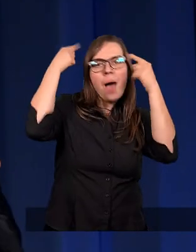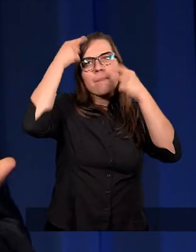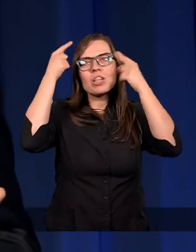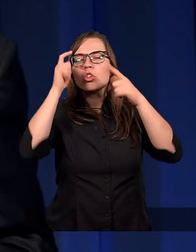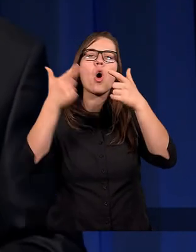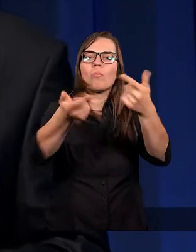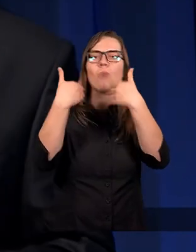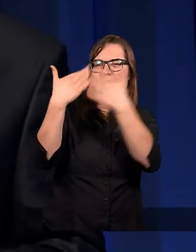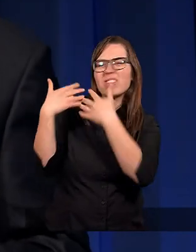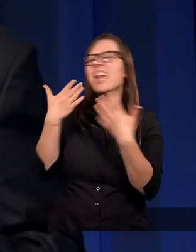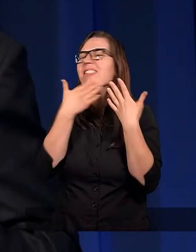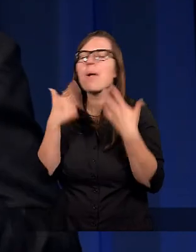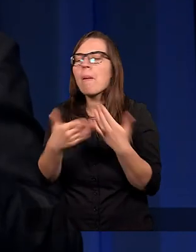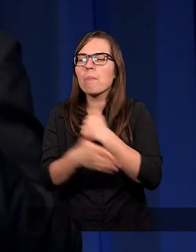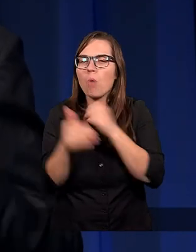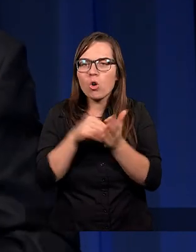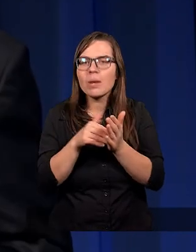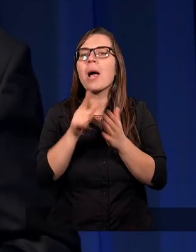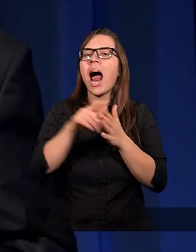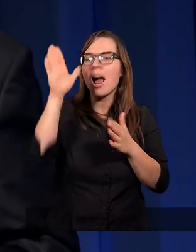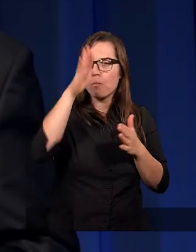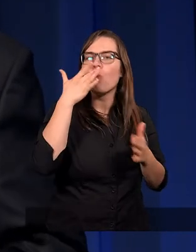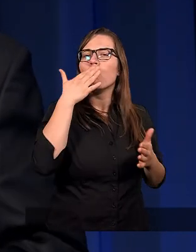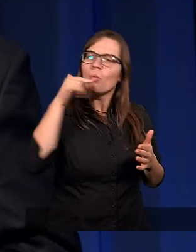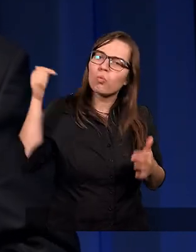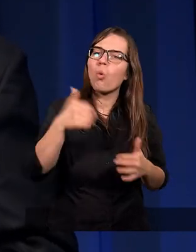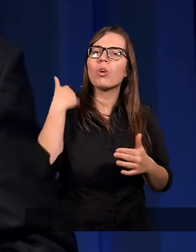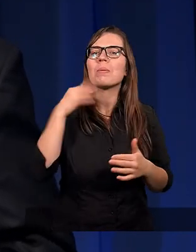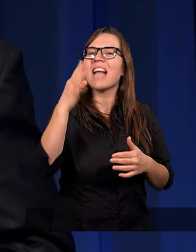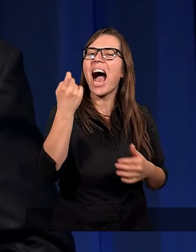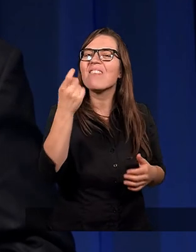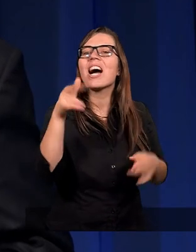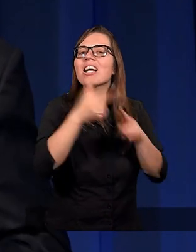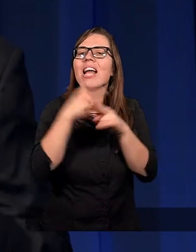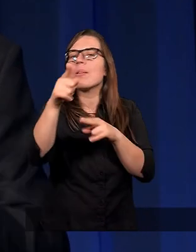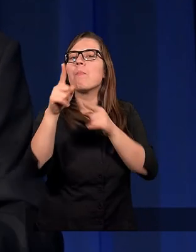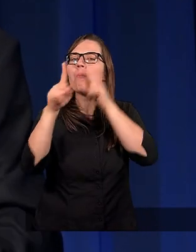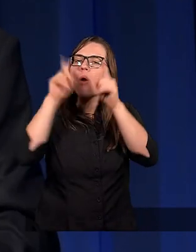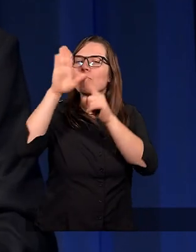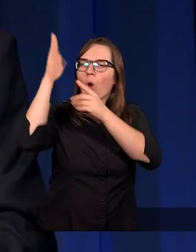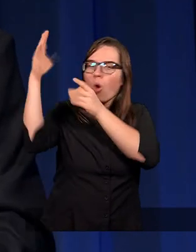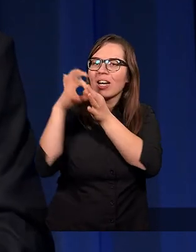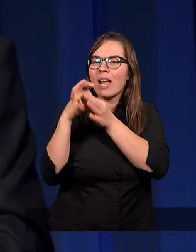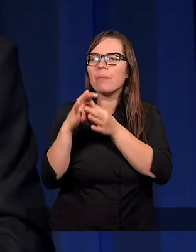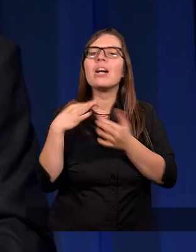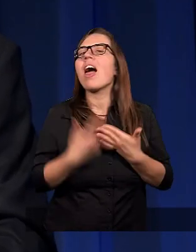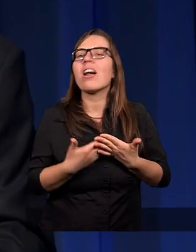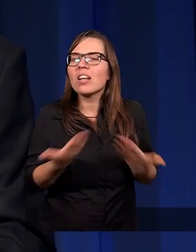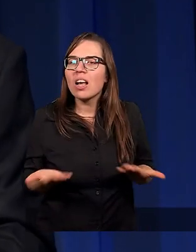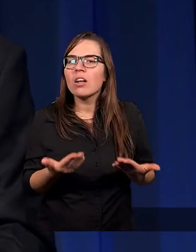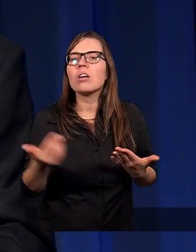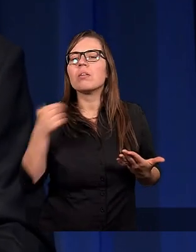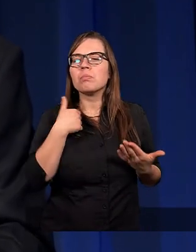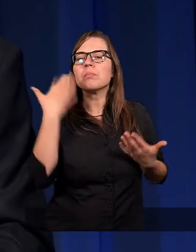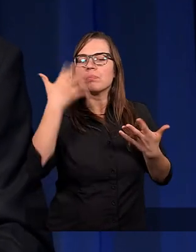duszy. Nie ma takiej potrzeby, ale Bóg mówi: ale musi być taka chwila, kiedy o tym porozmawiamy. Dlaczego? No bo jak nie ze mną, to